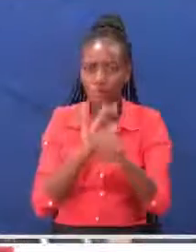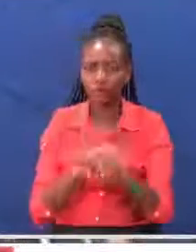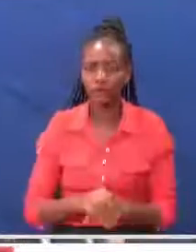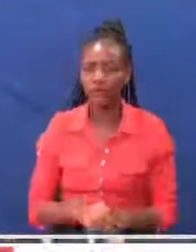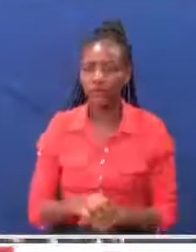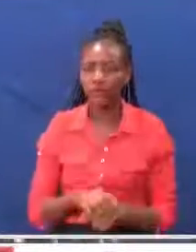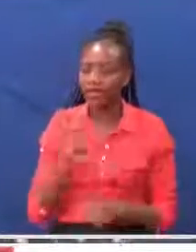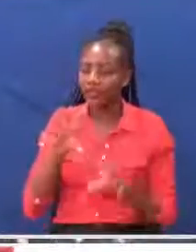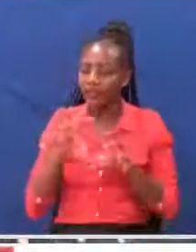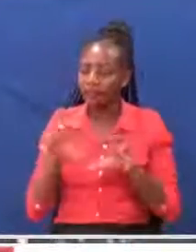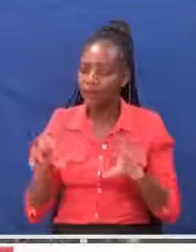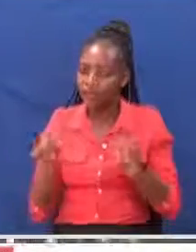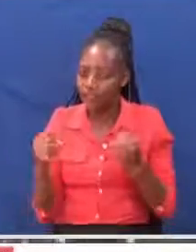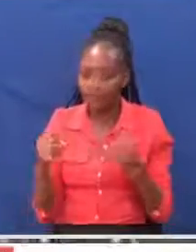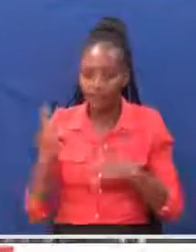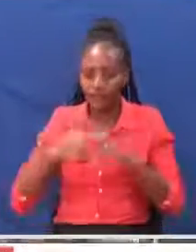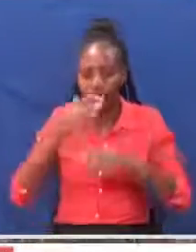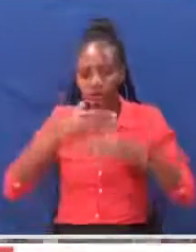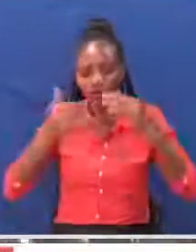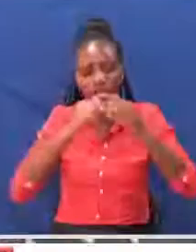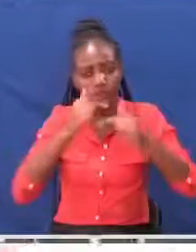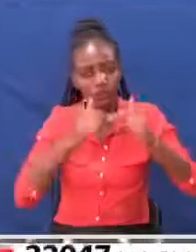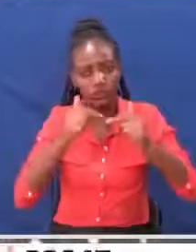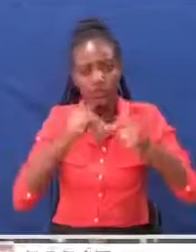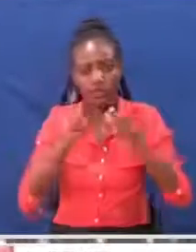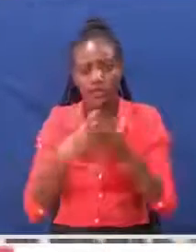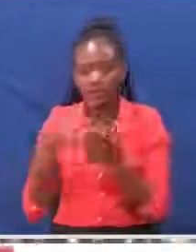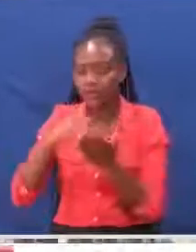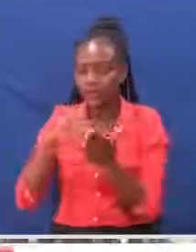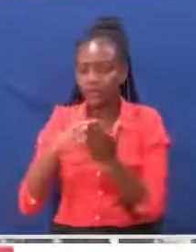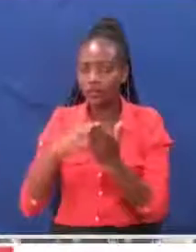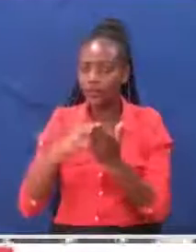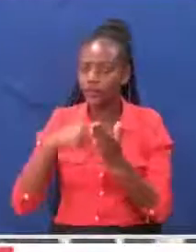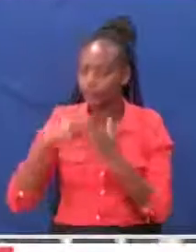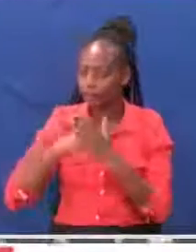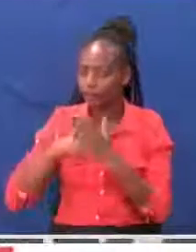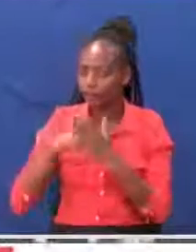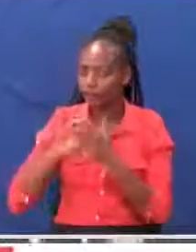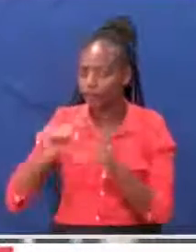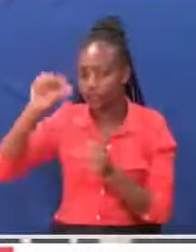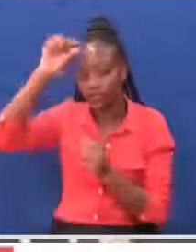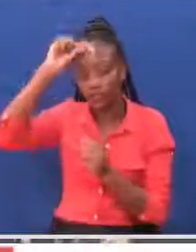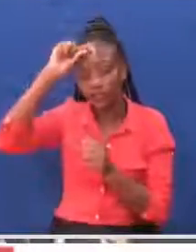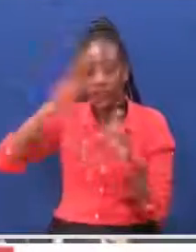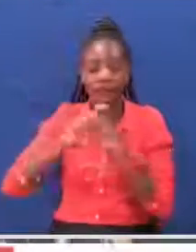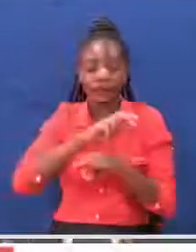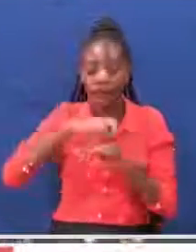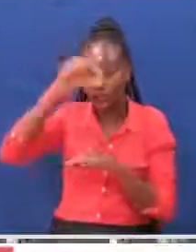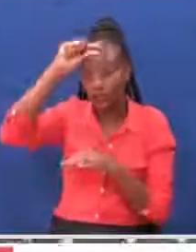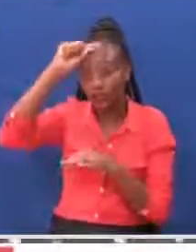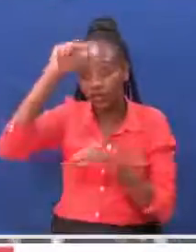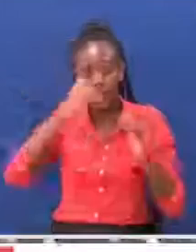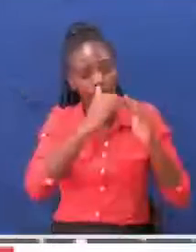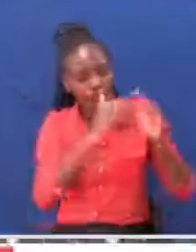hii soko ya Bondeni inapojengwa ni mojawapo ya ile bidii ya county government na national government